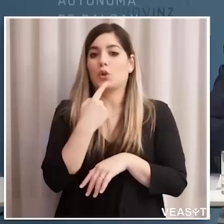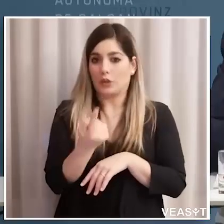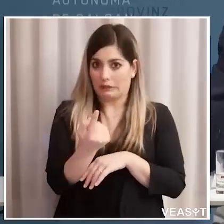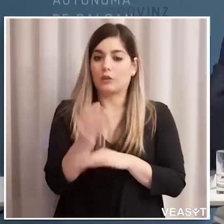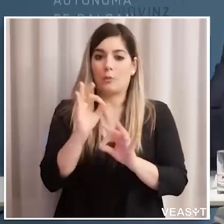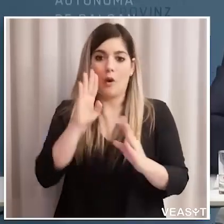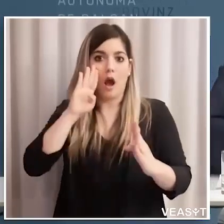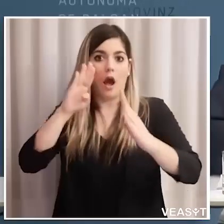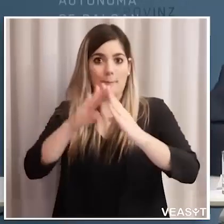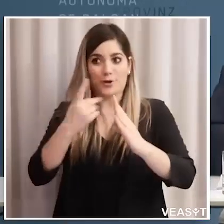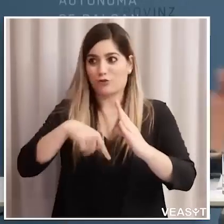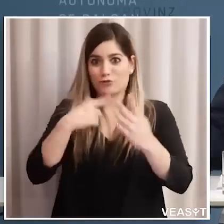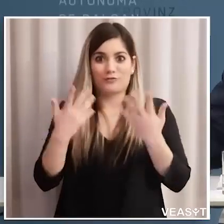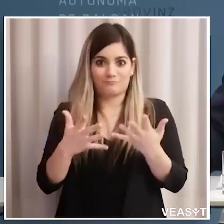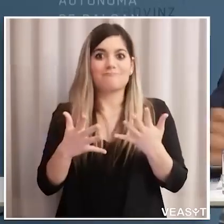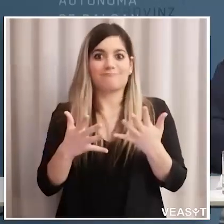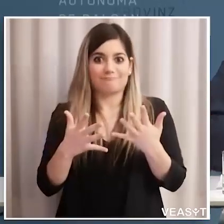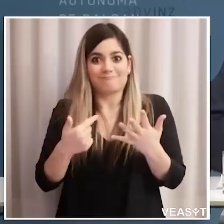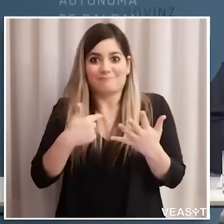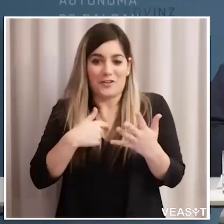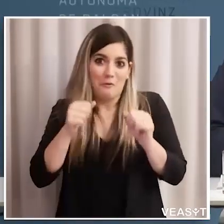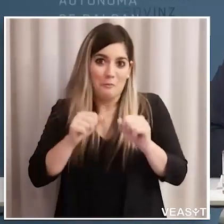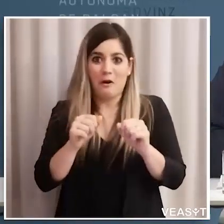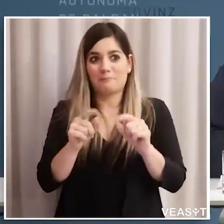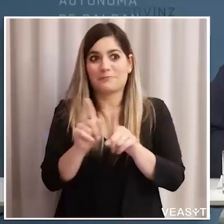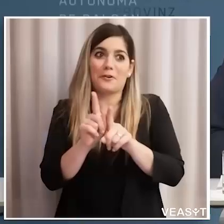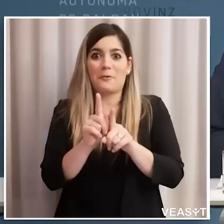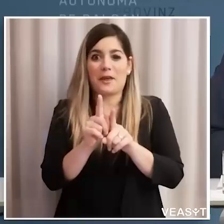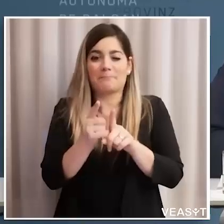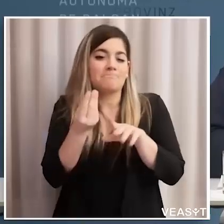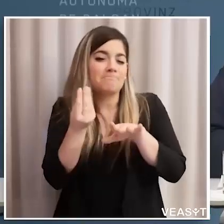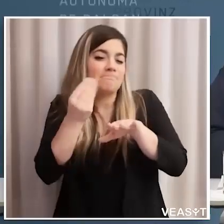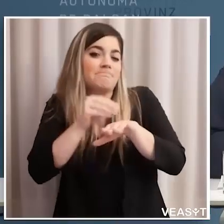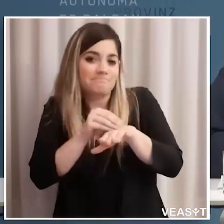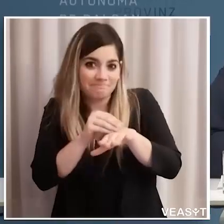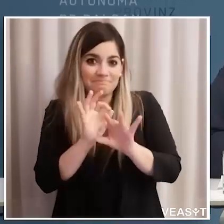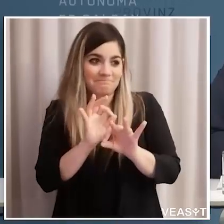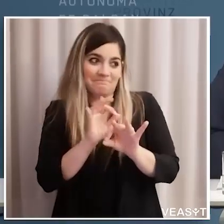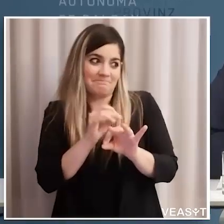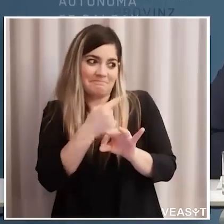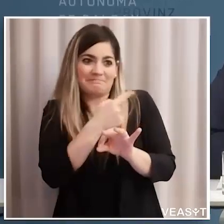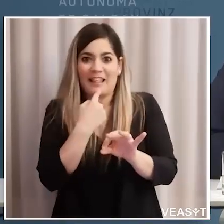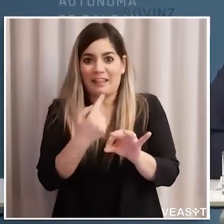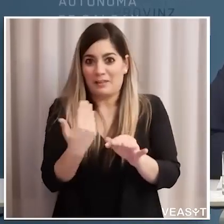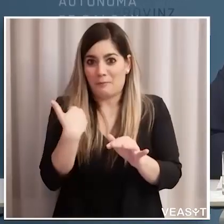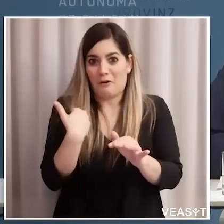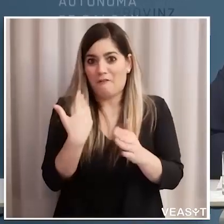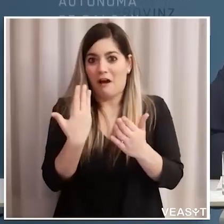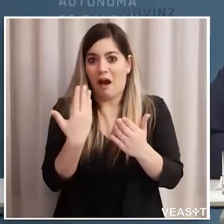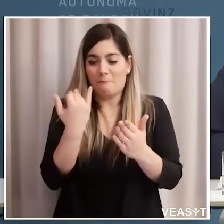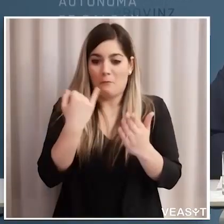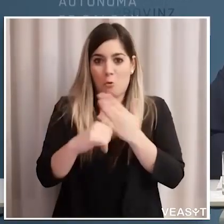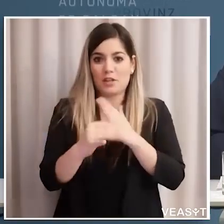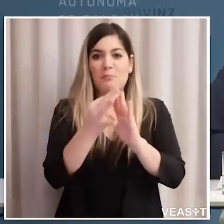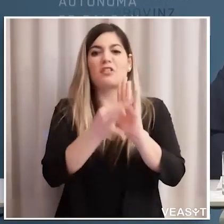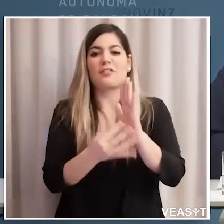quanto riguarda anche l'approccio che abbiamo avuto, posso proprio sottolineare quello che è stato detto, magari aggiungo